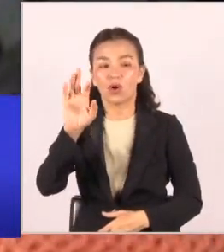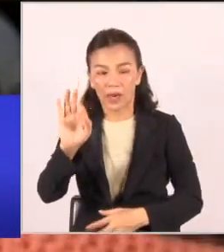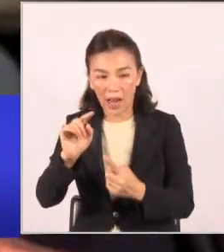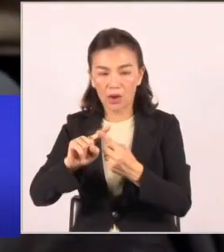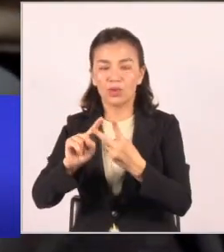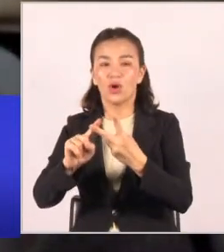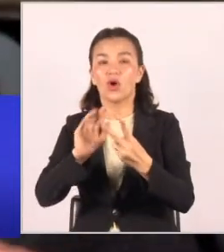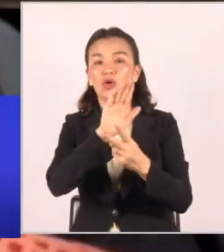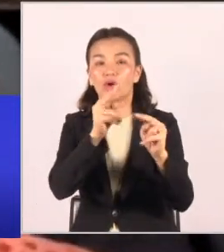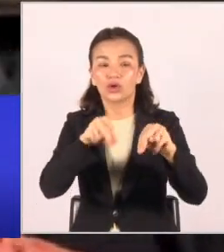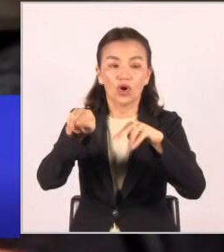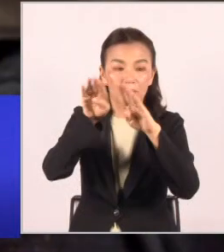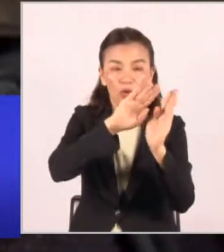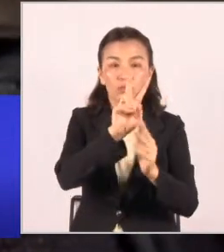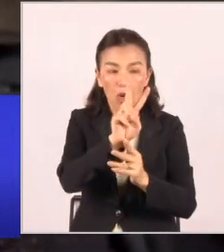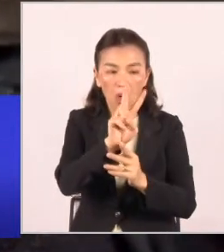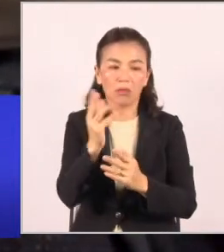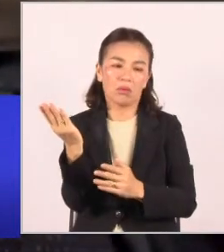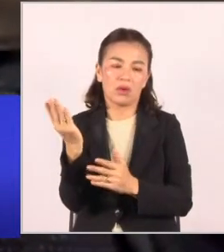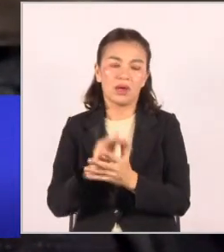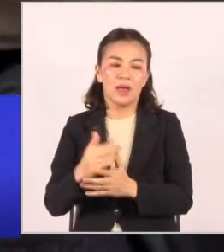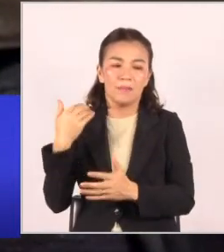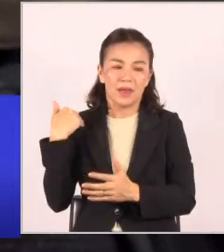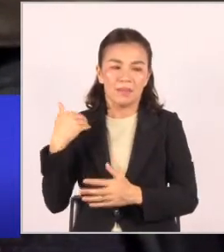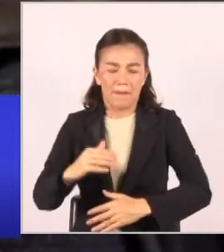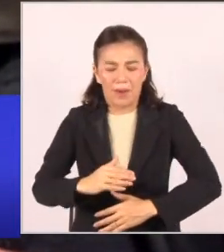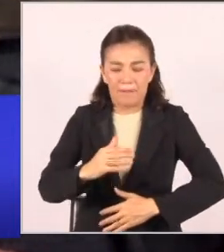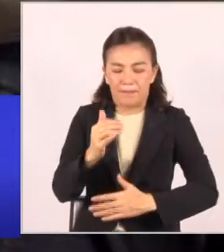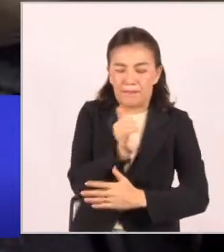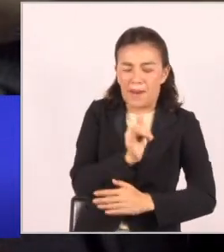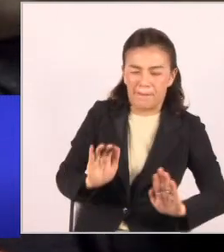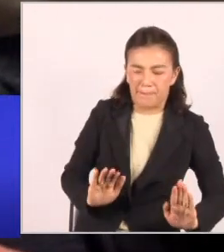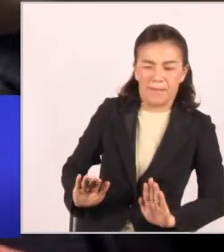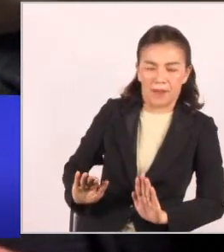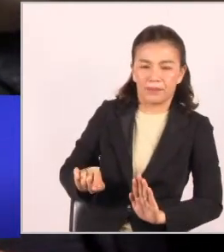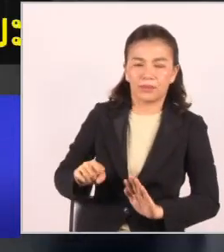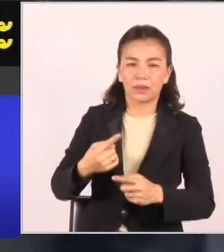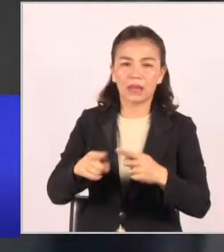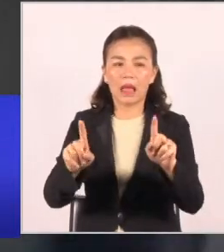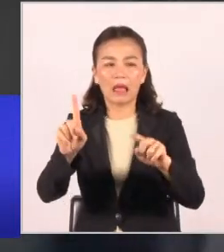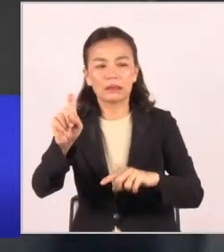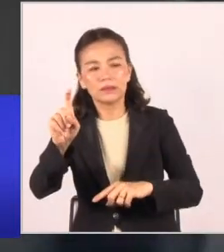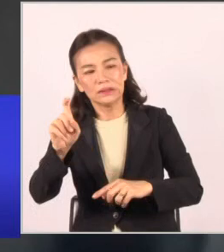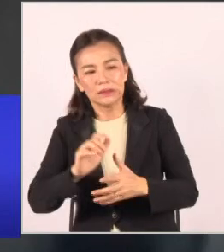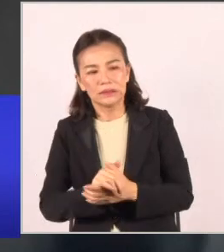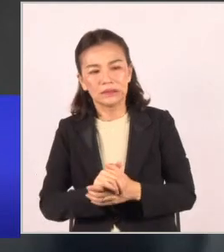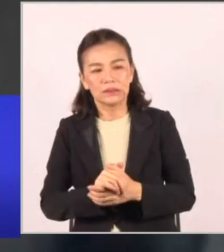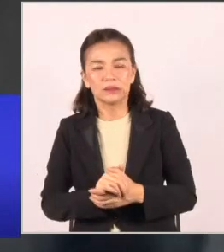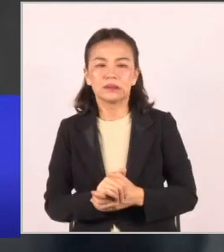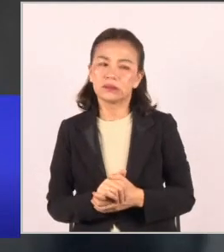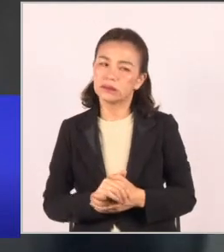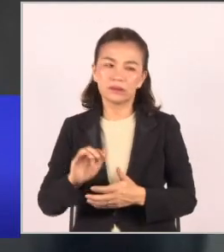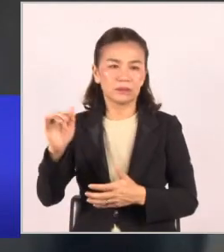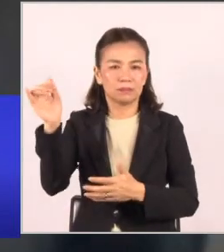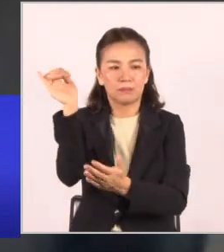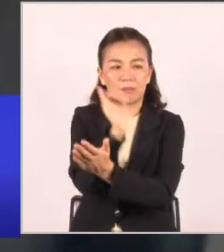งพยายามจะเบี่ยงตัวหลบและเอามือช่วยดันแต่ก็แหมมันไม่พ้นนะคุณผู้ชมเพราะชนแรงนะคะเซไปโช